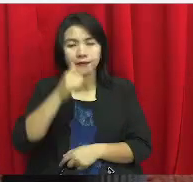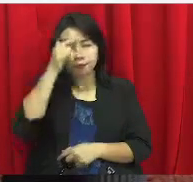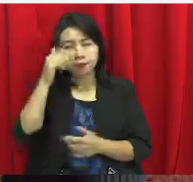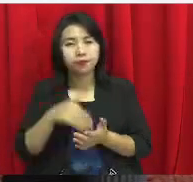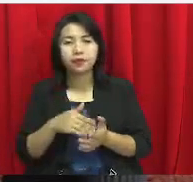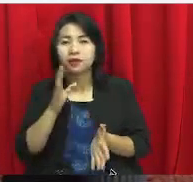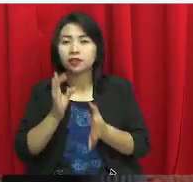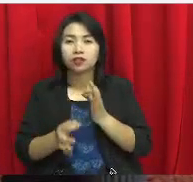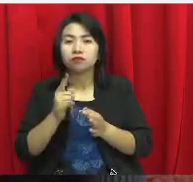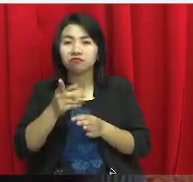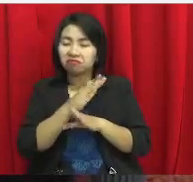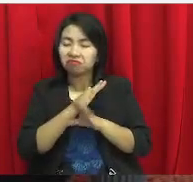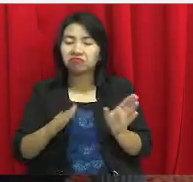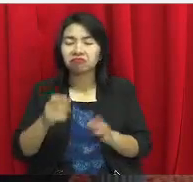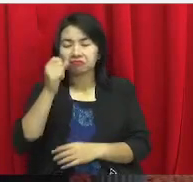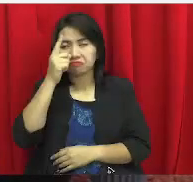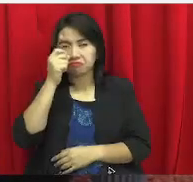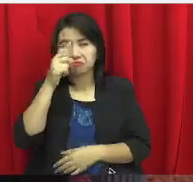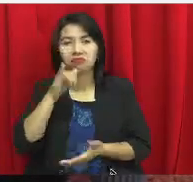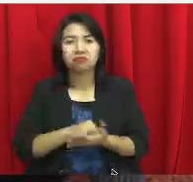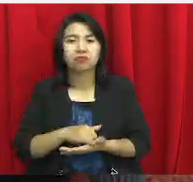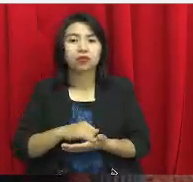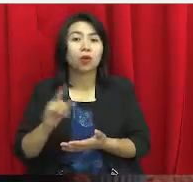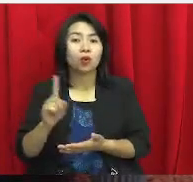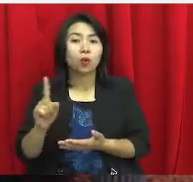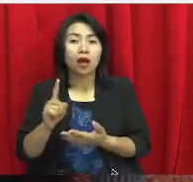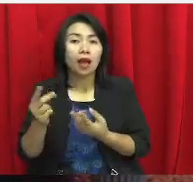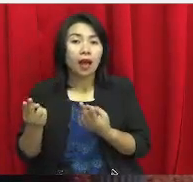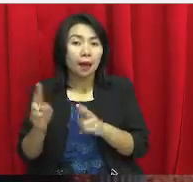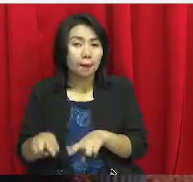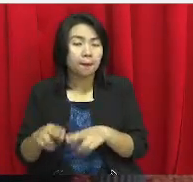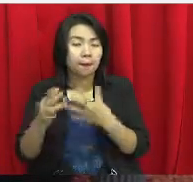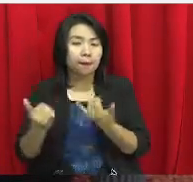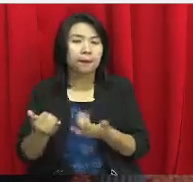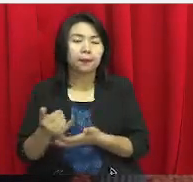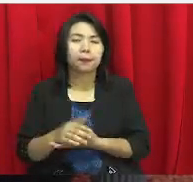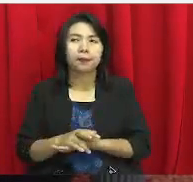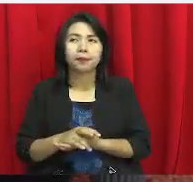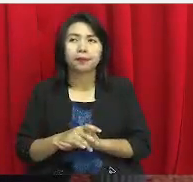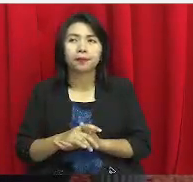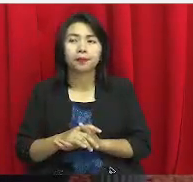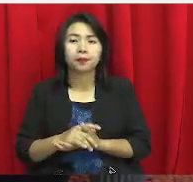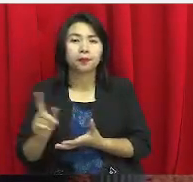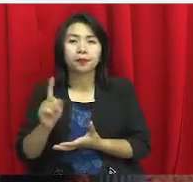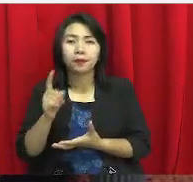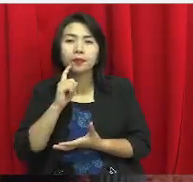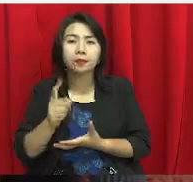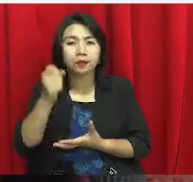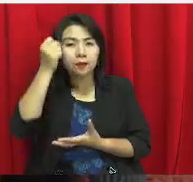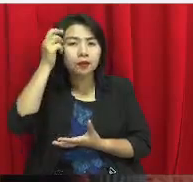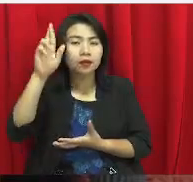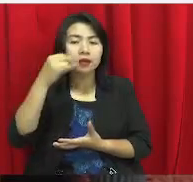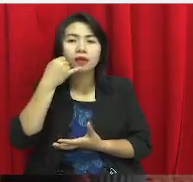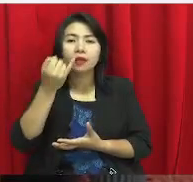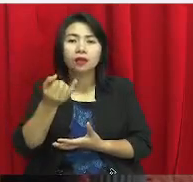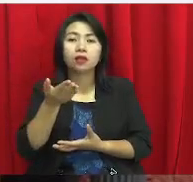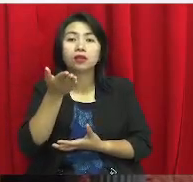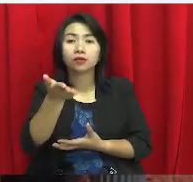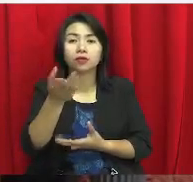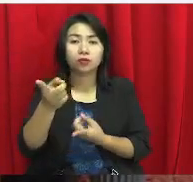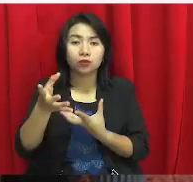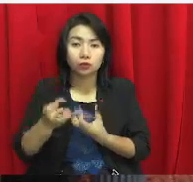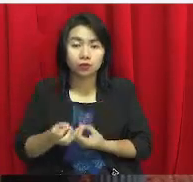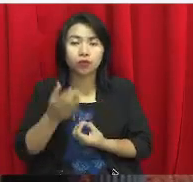kapag hindi po ninyo naunawaan yan, mga kapatid, ganito po ang mangyayari. You will, nabanggit ni Sir Joe kanina, you will do or you